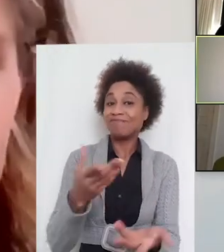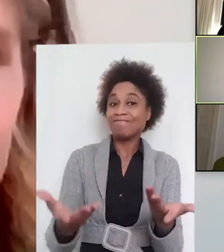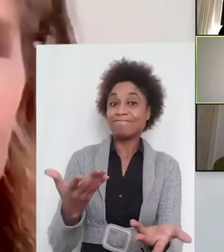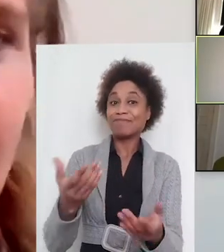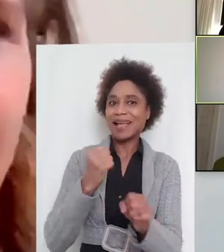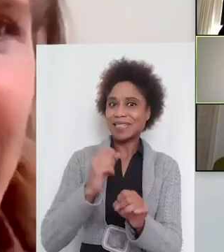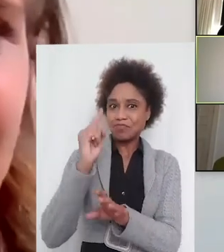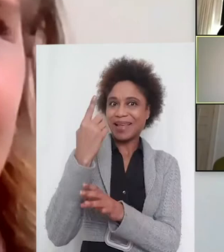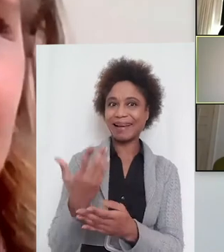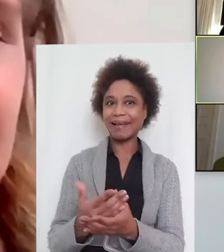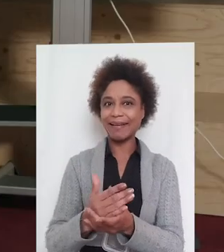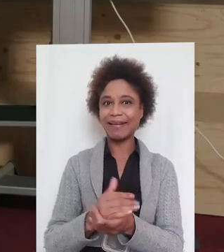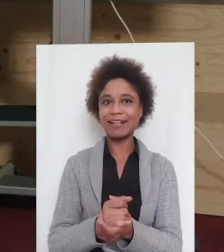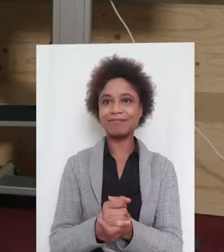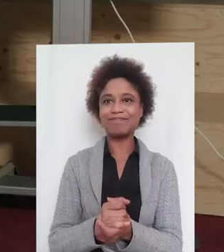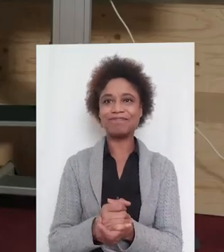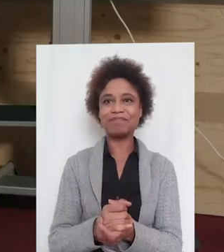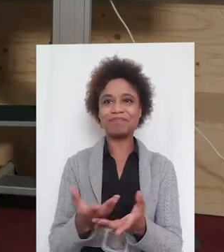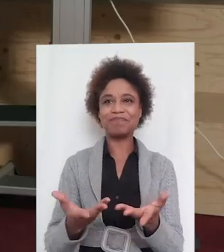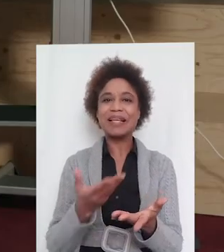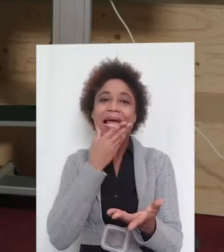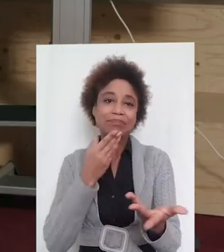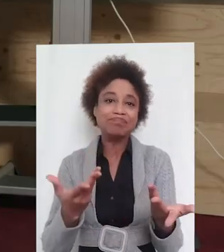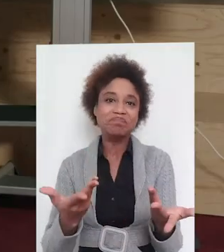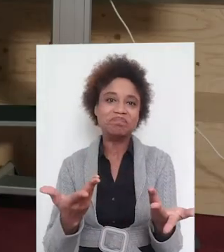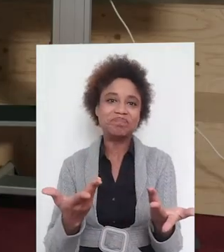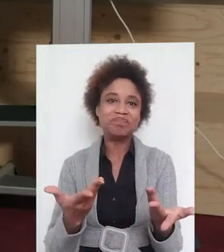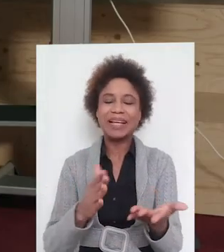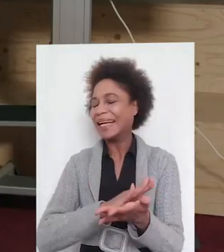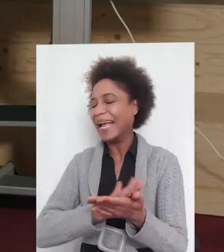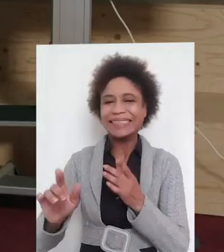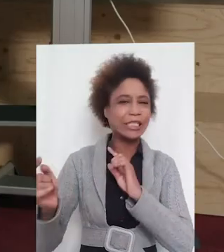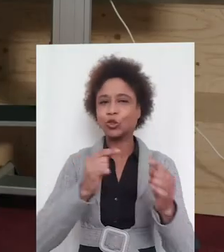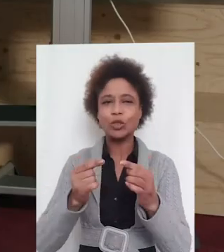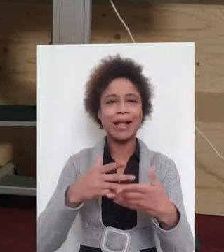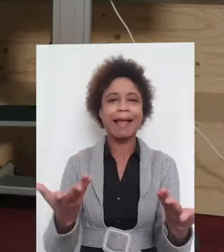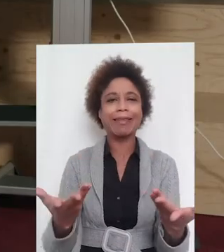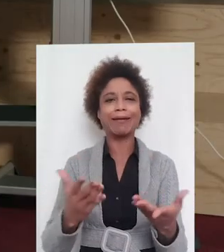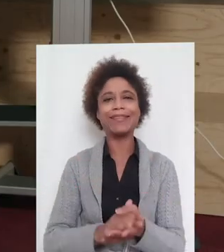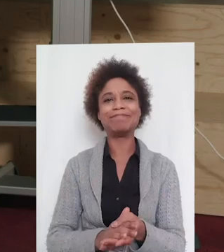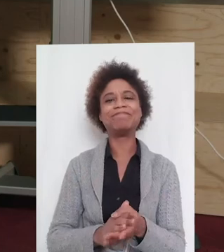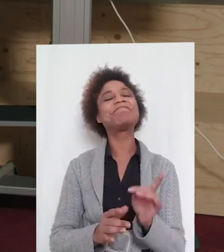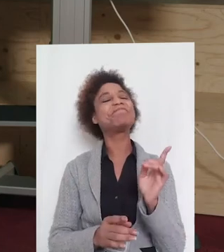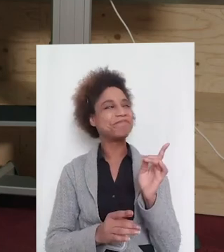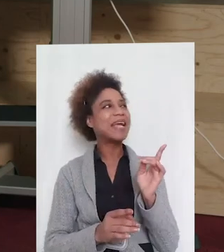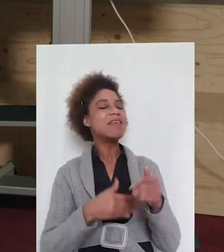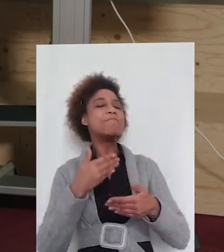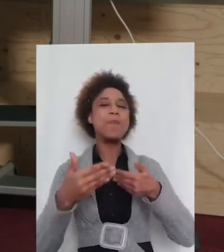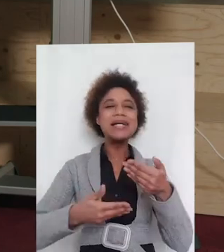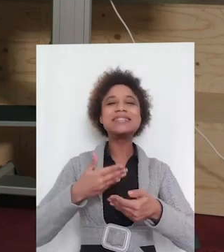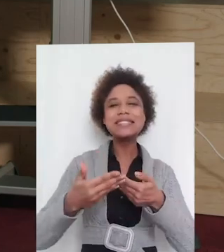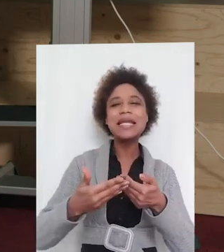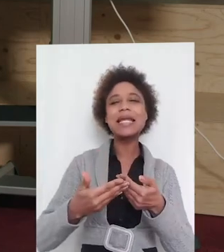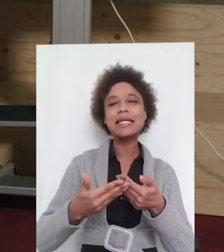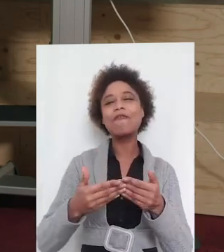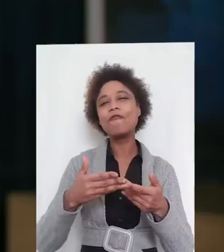Dat is echt heel belangrijk. Dat lijkt me een non-discussie eigenlijk. Ja. Ja, maar de manier waarop kan ik me voorstellen dat dat